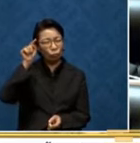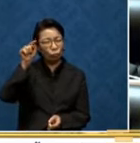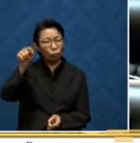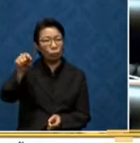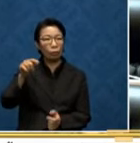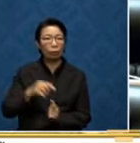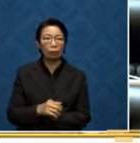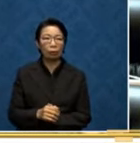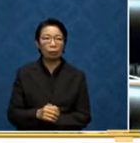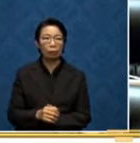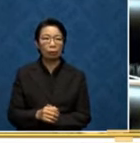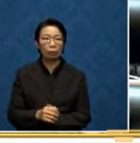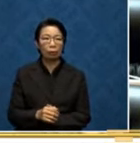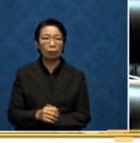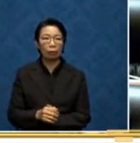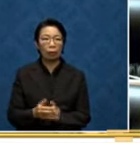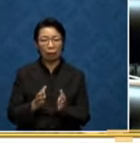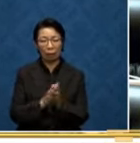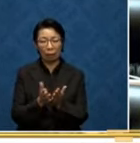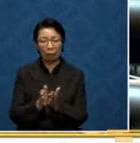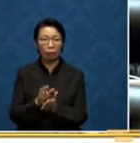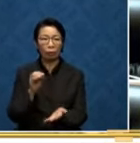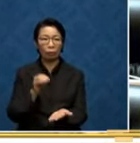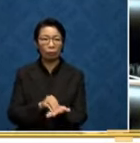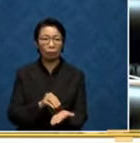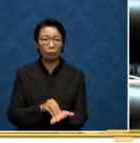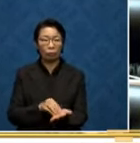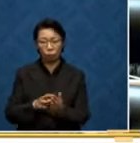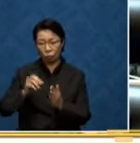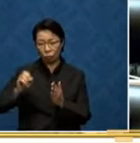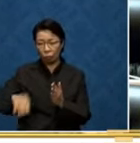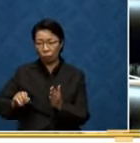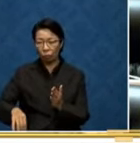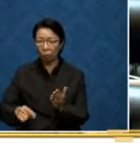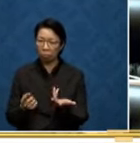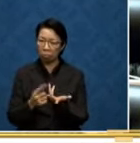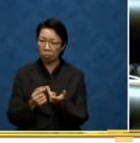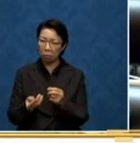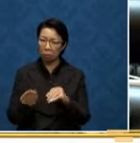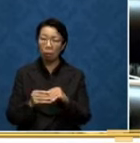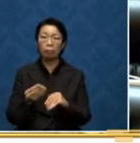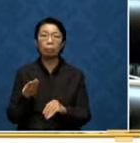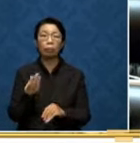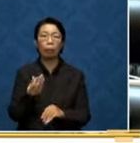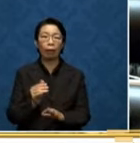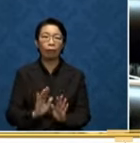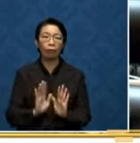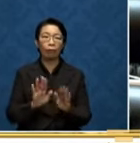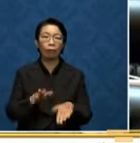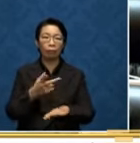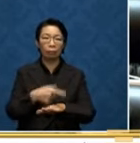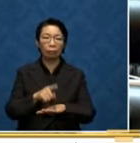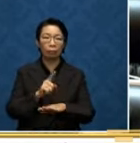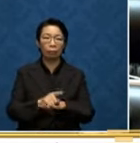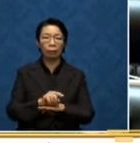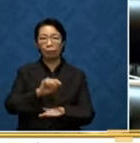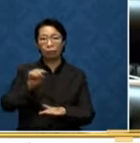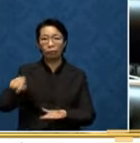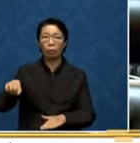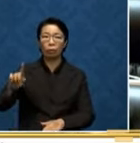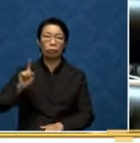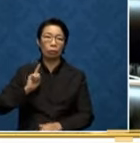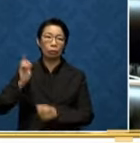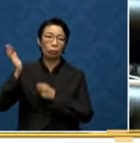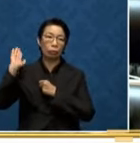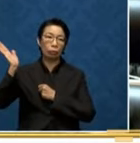คสที่ไม่ได้รับรายงานเข้ามาในระบบเนี่ยมีอีกจำนวนเท่าไหร่นะครับก็อยากจะฝากท่านประธานไปถึงผู้ชี้แจงว่าอยาก